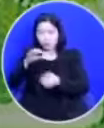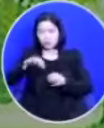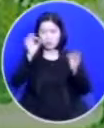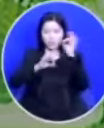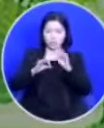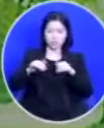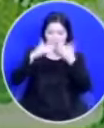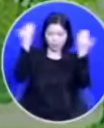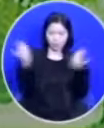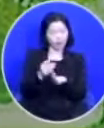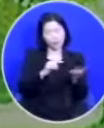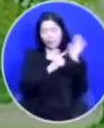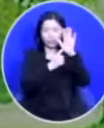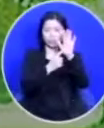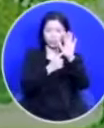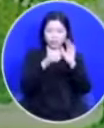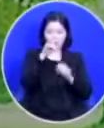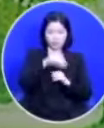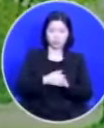다